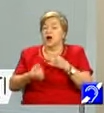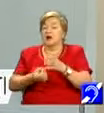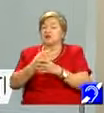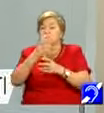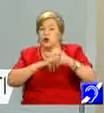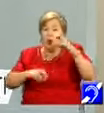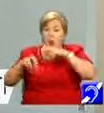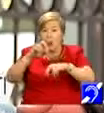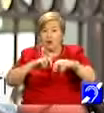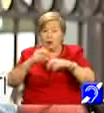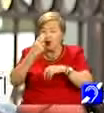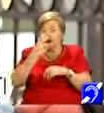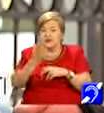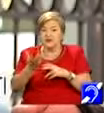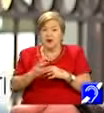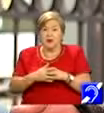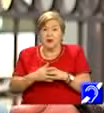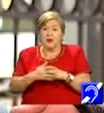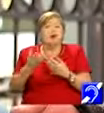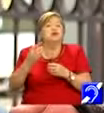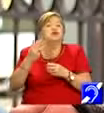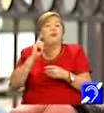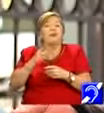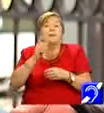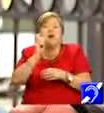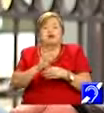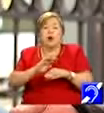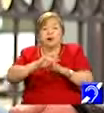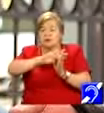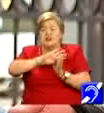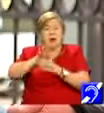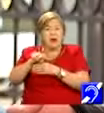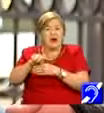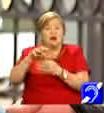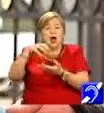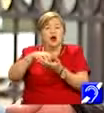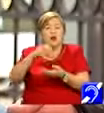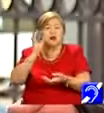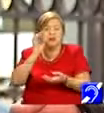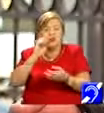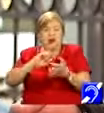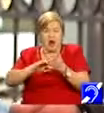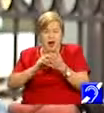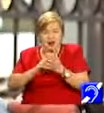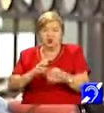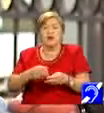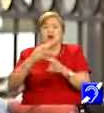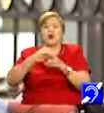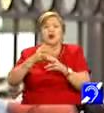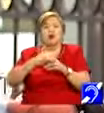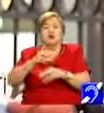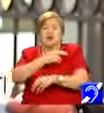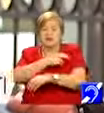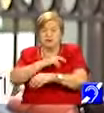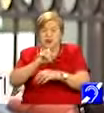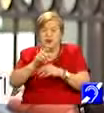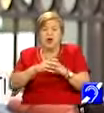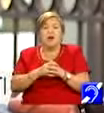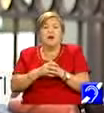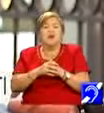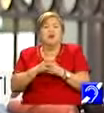Ce măsuri s-au luat? Izolarea pacienților în spații special destinate, dezinfecție terminală,